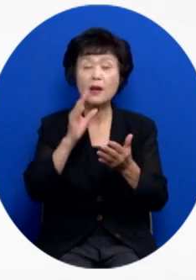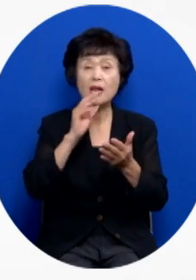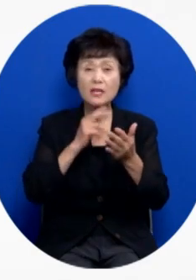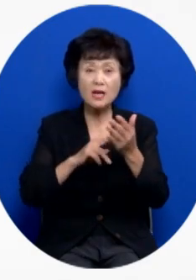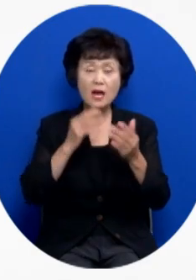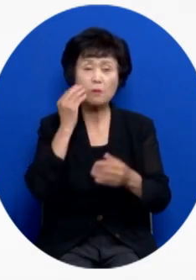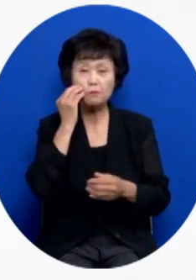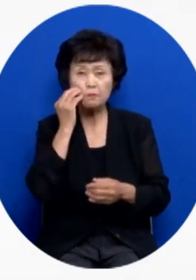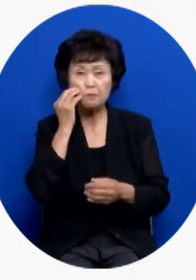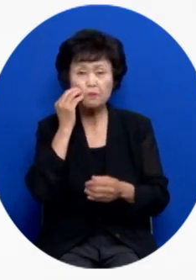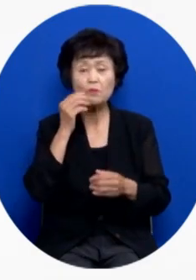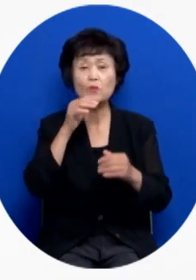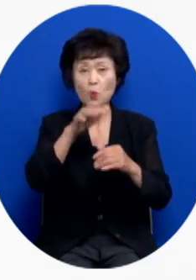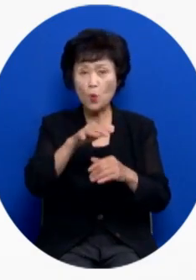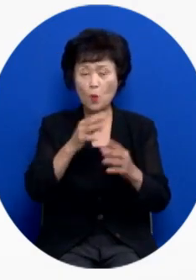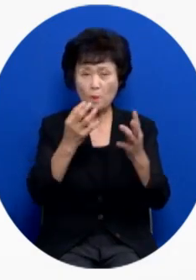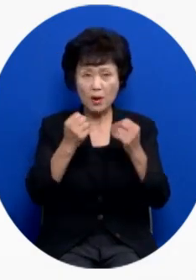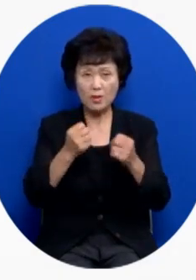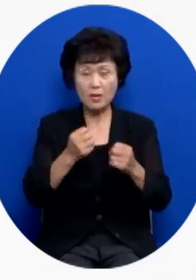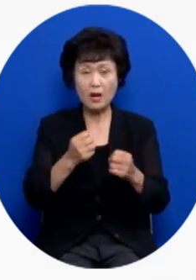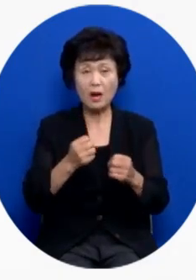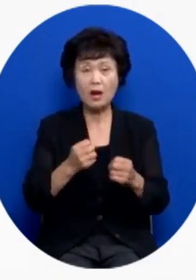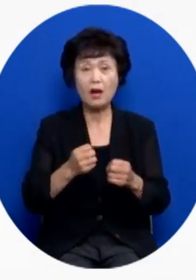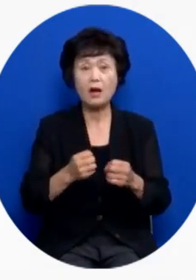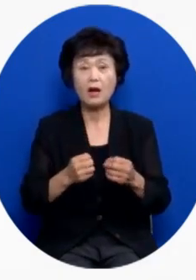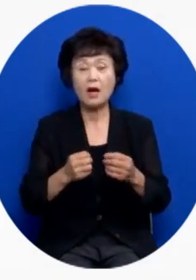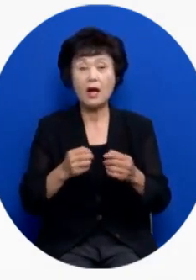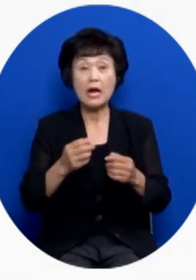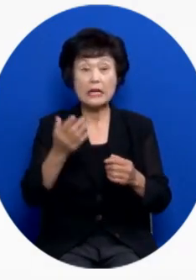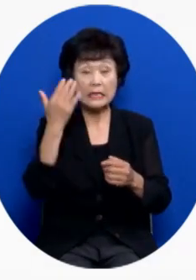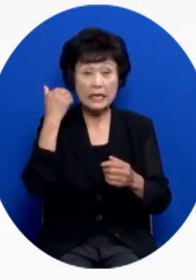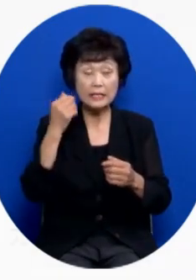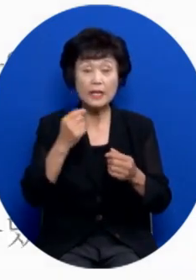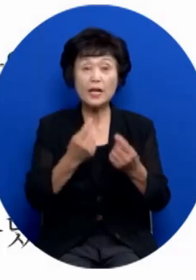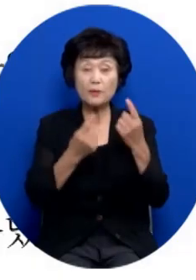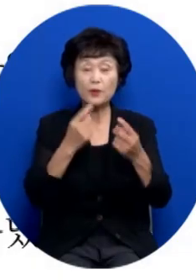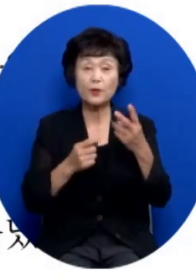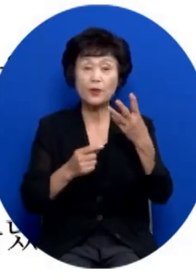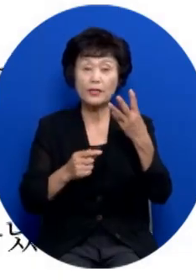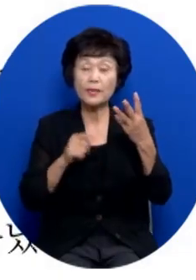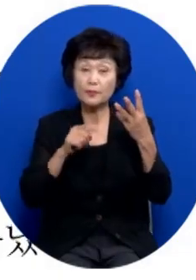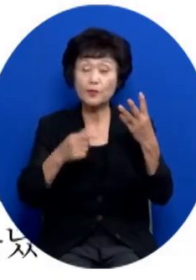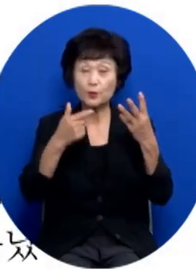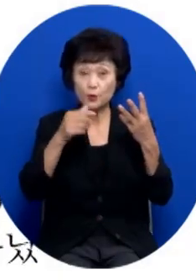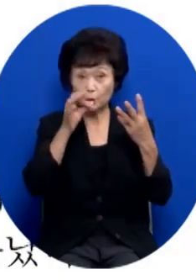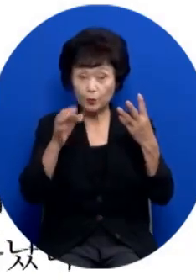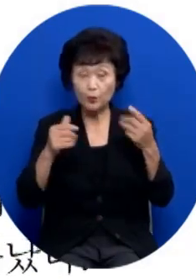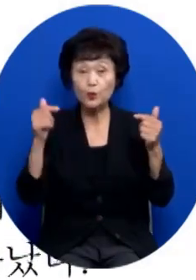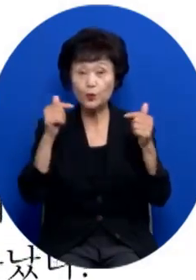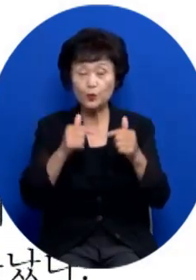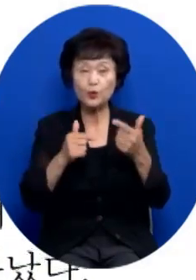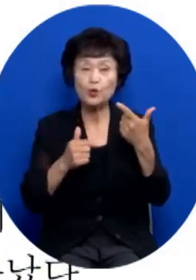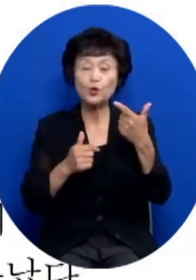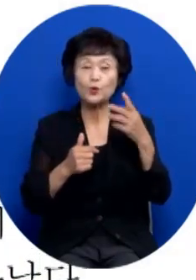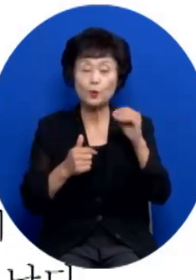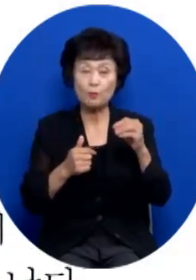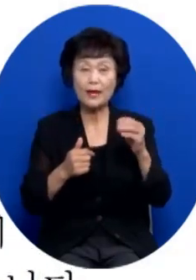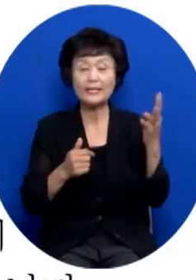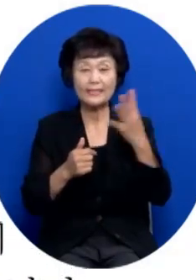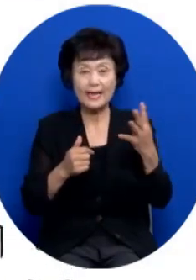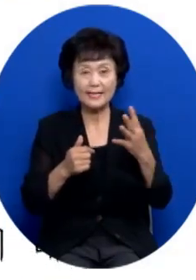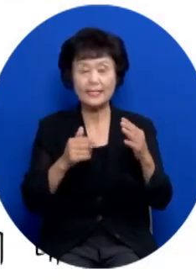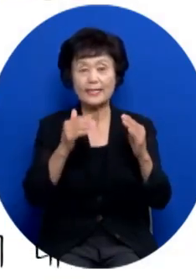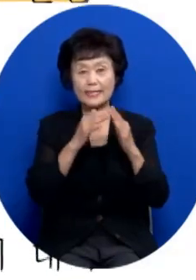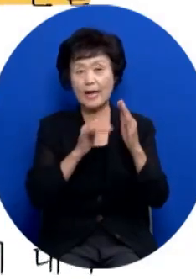국토교통부에 따르면 지난달 말 기준 미분양 주택은 전달보다 3.6% 줄어든 약 6만 4천 가구로